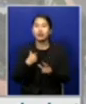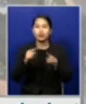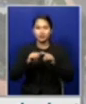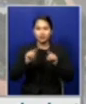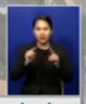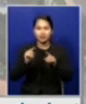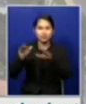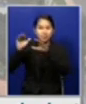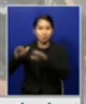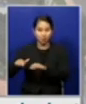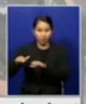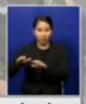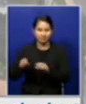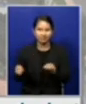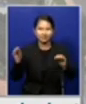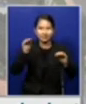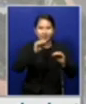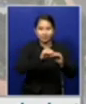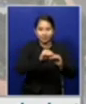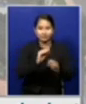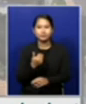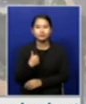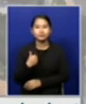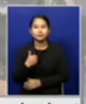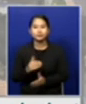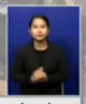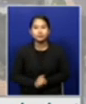และให้ความสำคัญอย่างอื่นด้วยนะครับถัดไปครับ